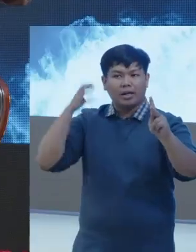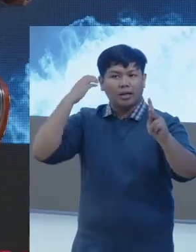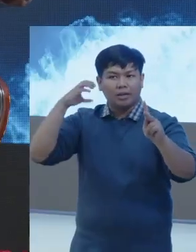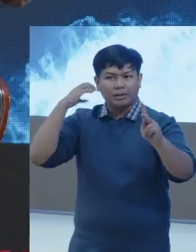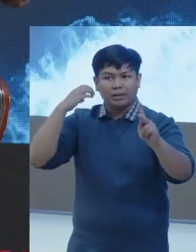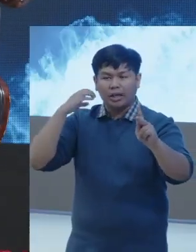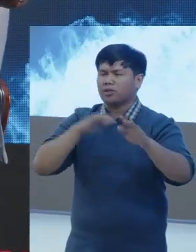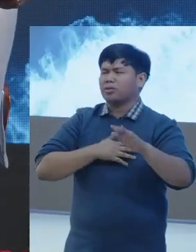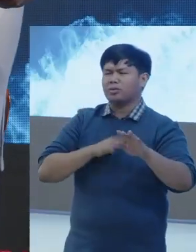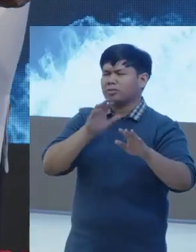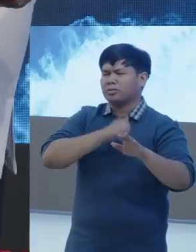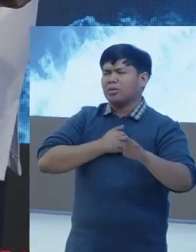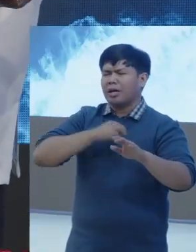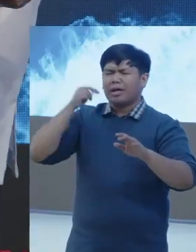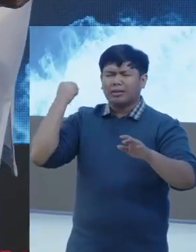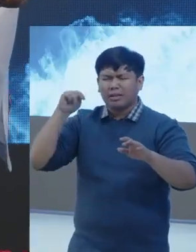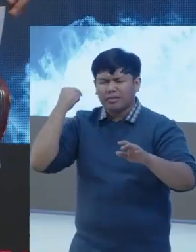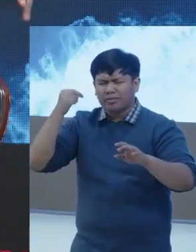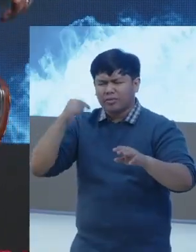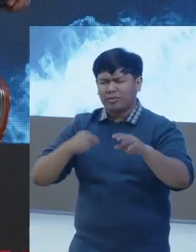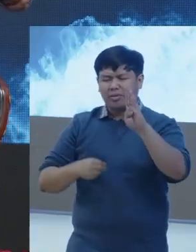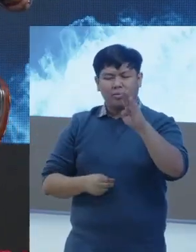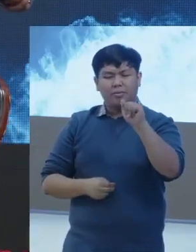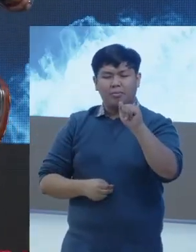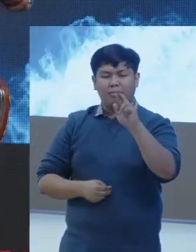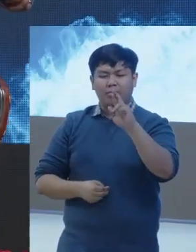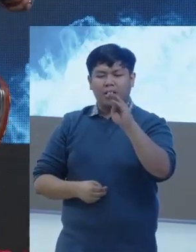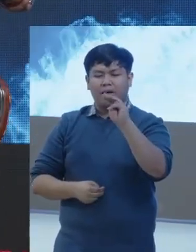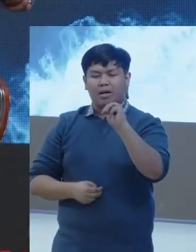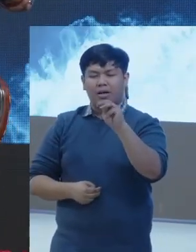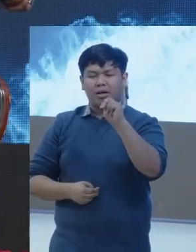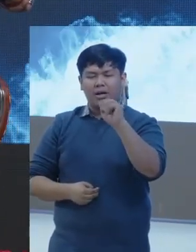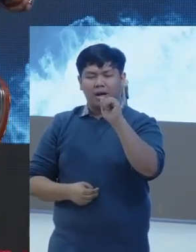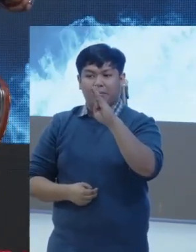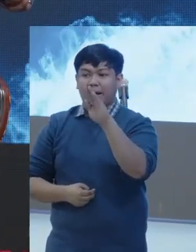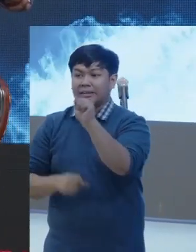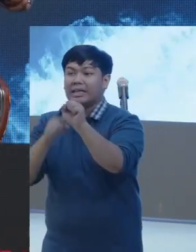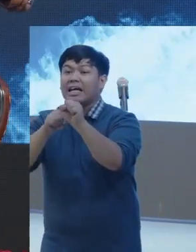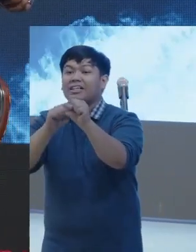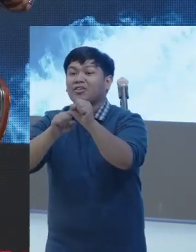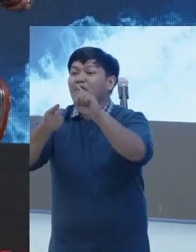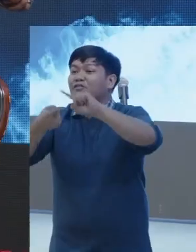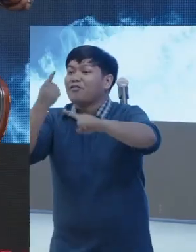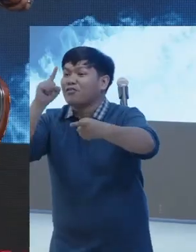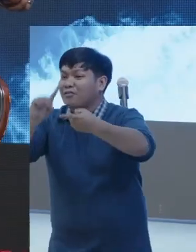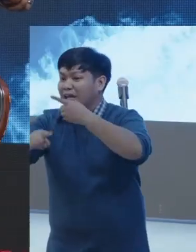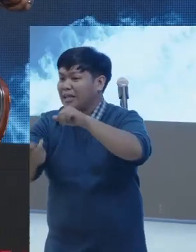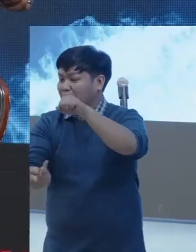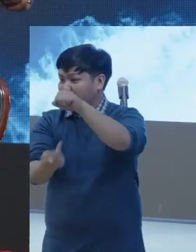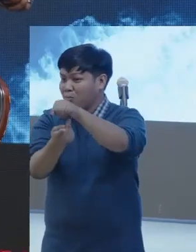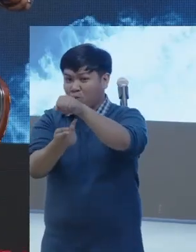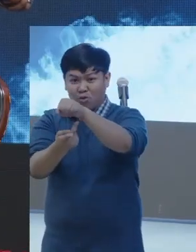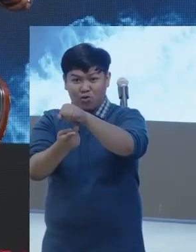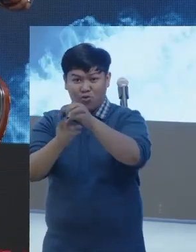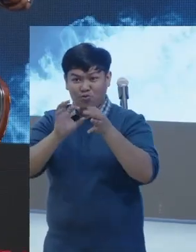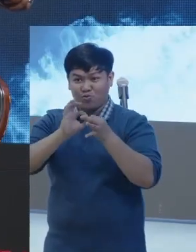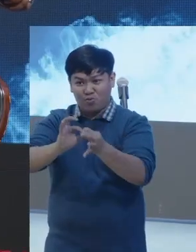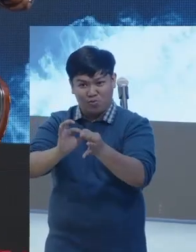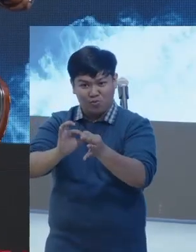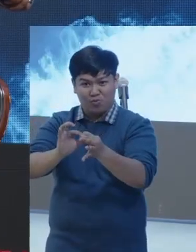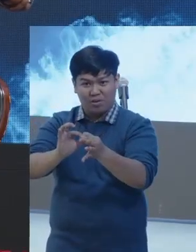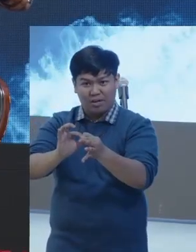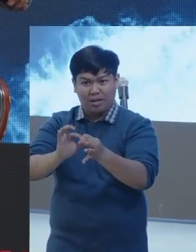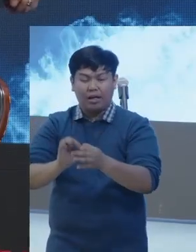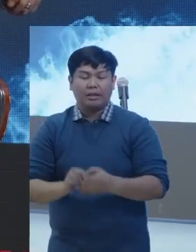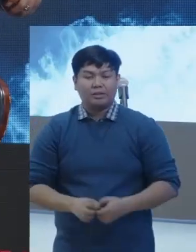Barnabas, sinamahan si Barnabas at si Saul sa kanilang first missionary journey.